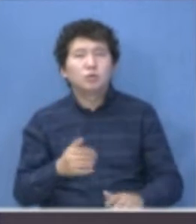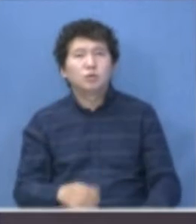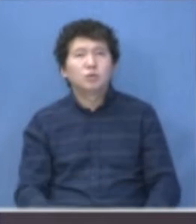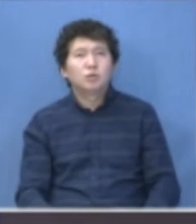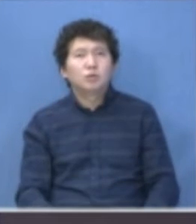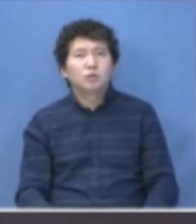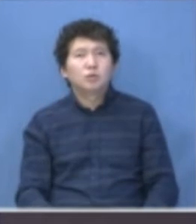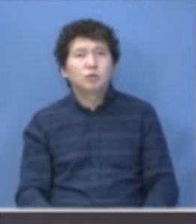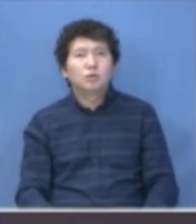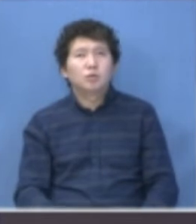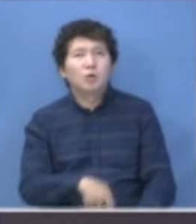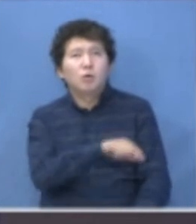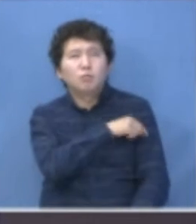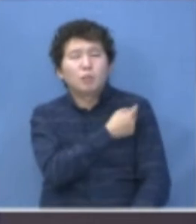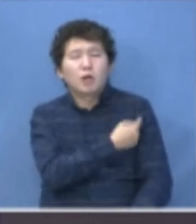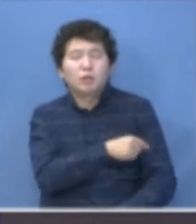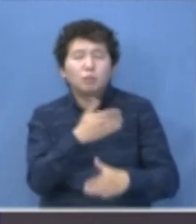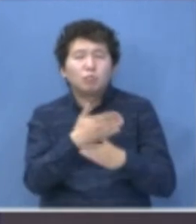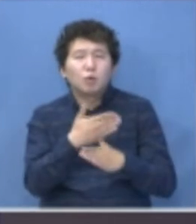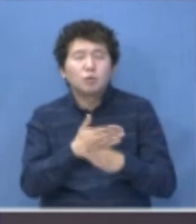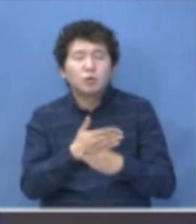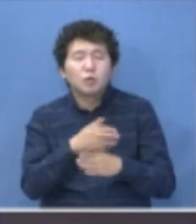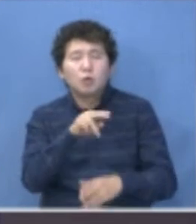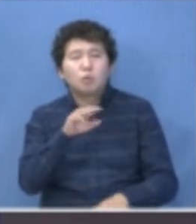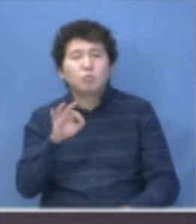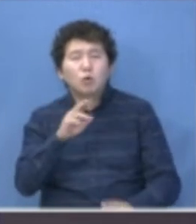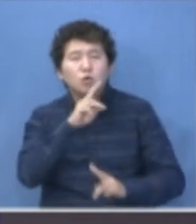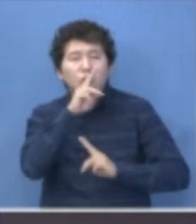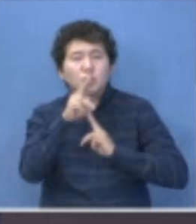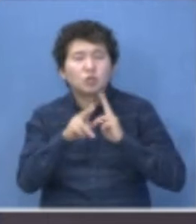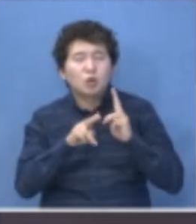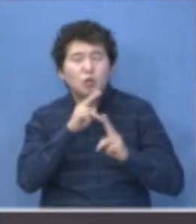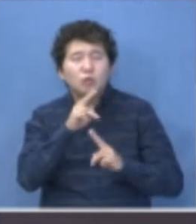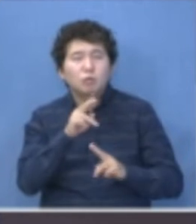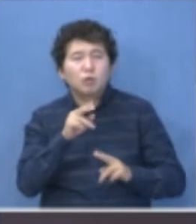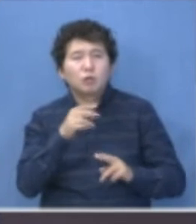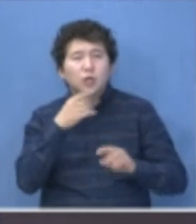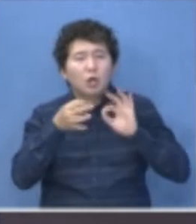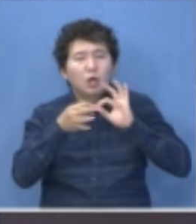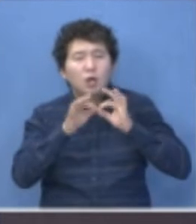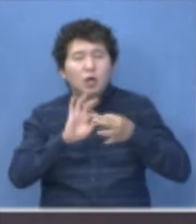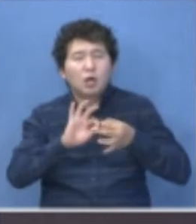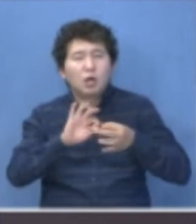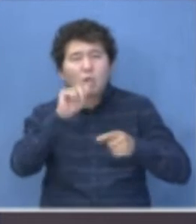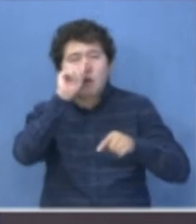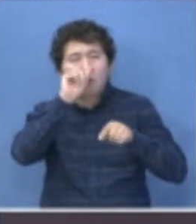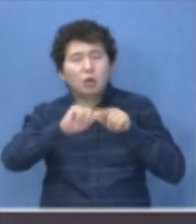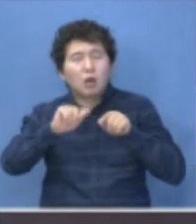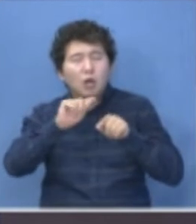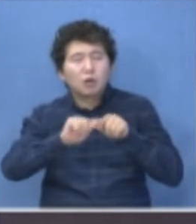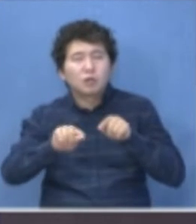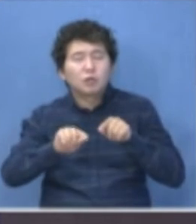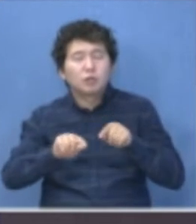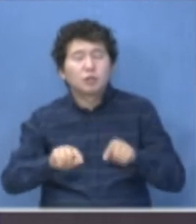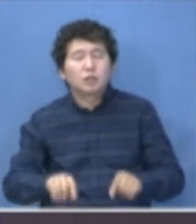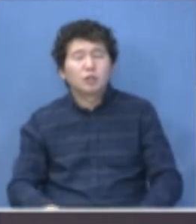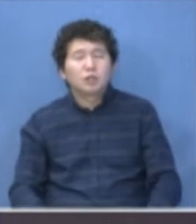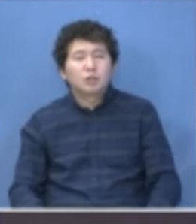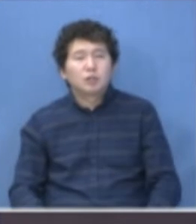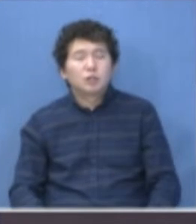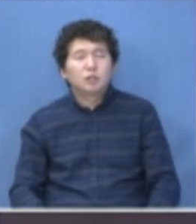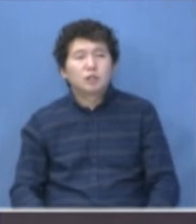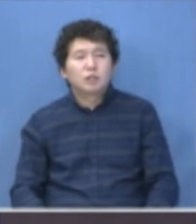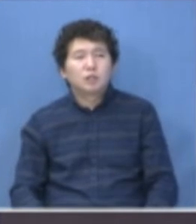поставщикам медпомощи. По жалобам, требующим детального рассмотрения, специалистами фонда инициируется внеплановый мониторинг с применением